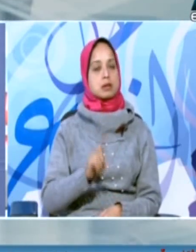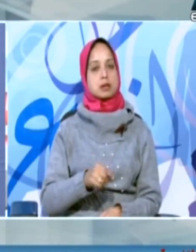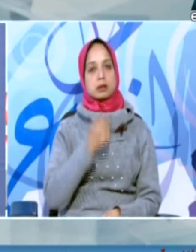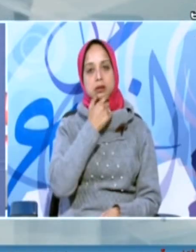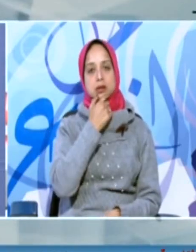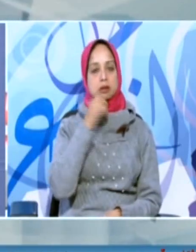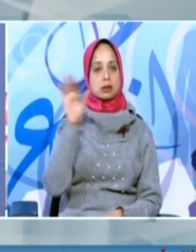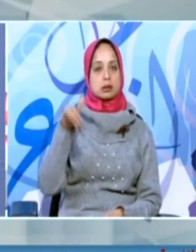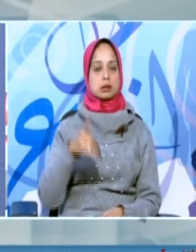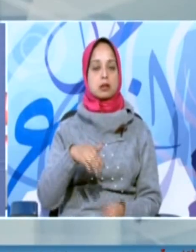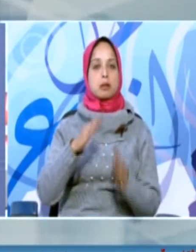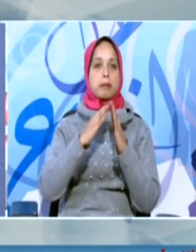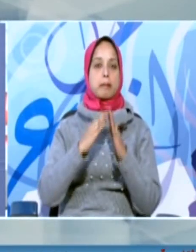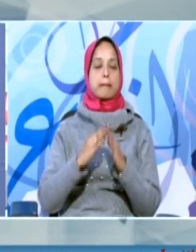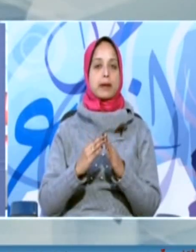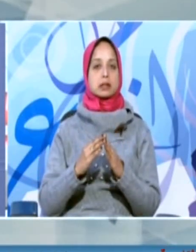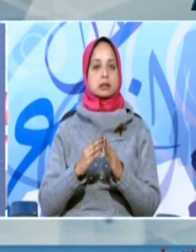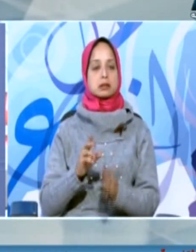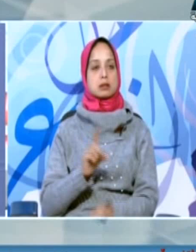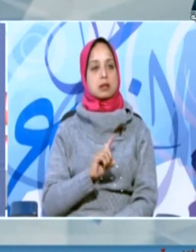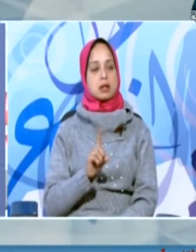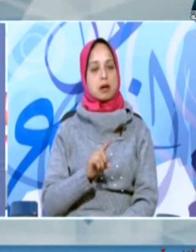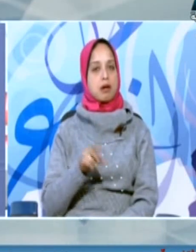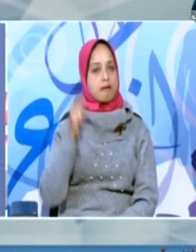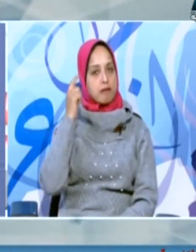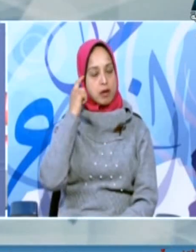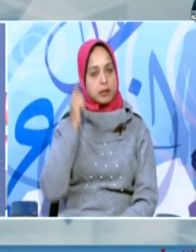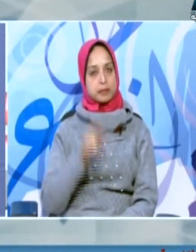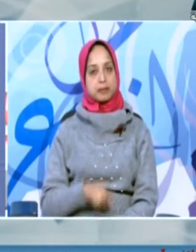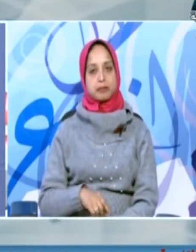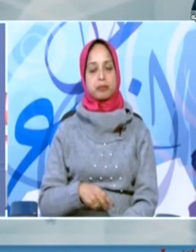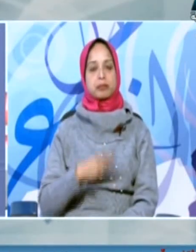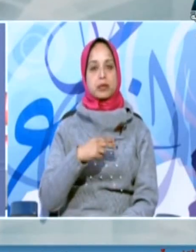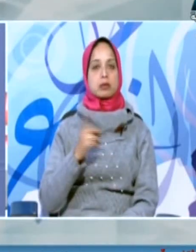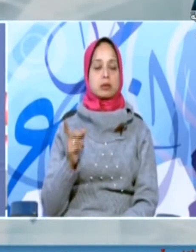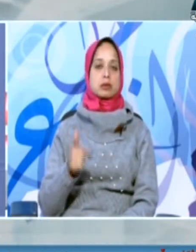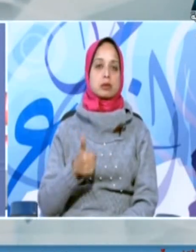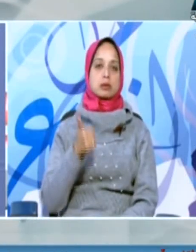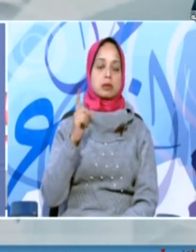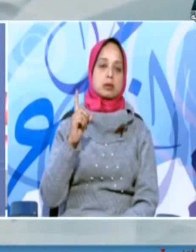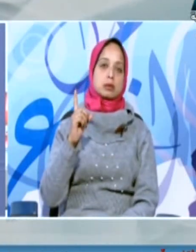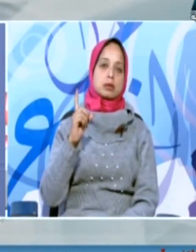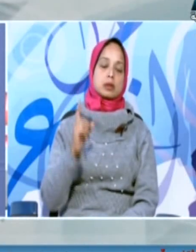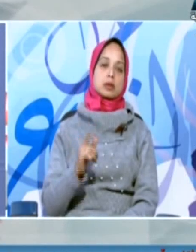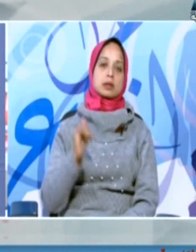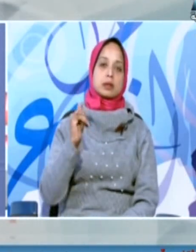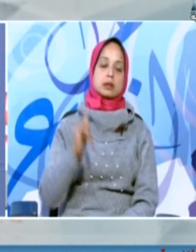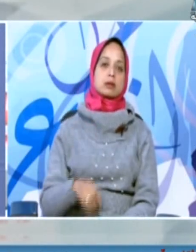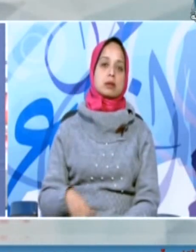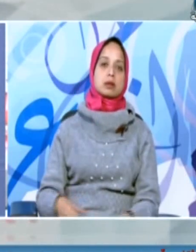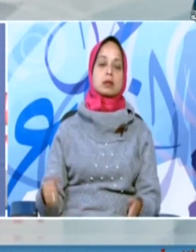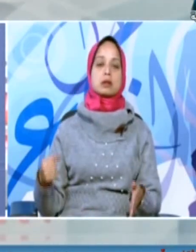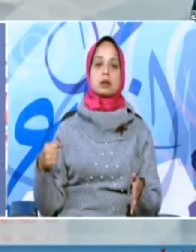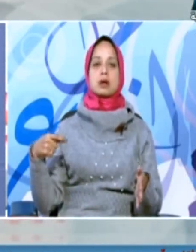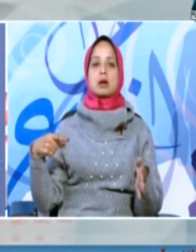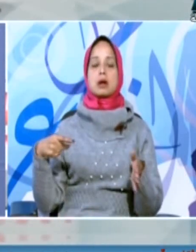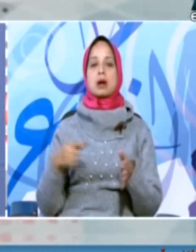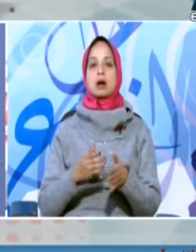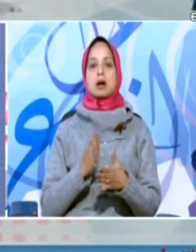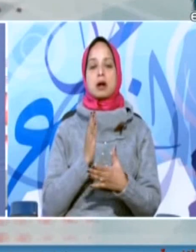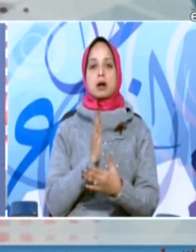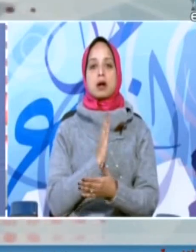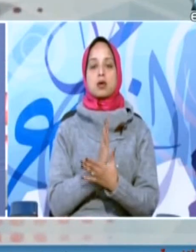هو ممكن كانوا يحتلوها، لان يا فاطمه عرابي لو نجح في الثوره العربيه كان هيصد الانجليز ولا مش هيصدهم؟ ايوه طبعا هيصدهم.